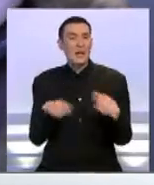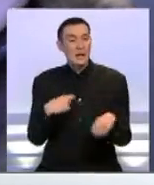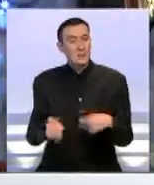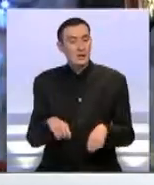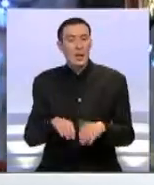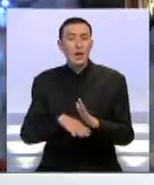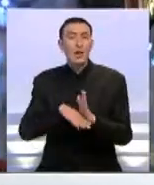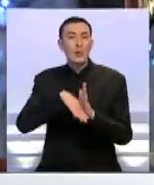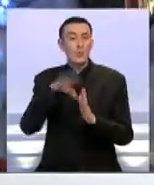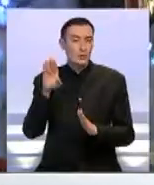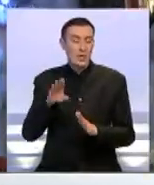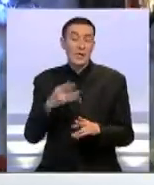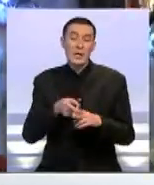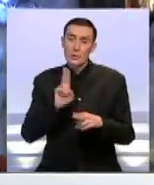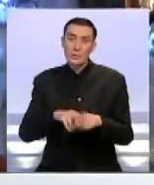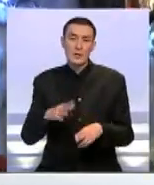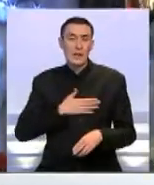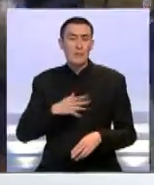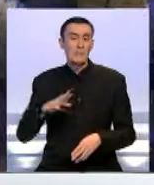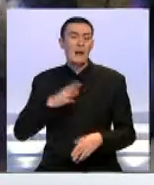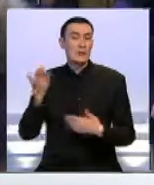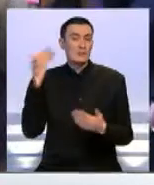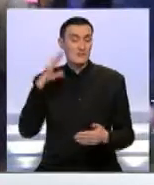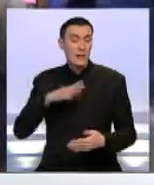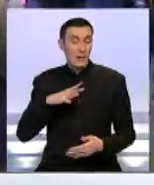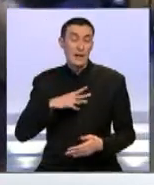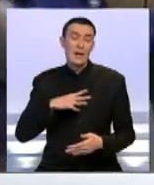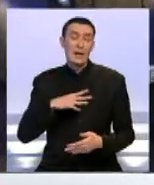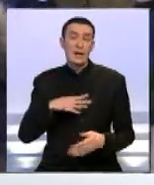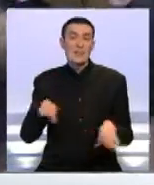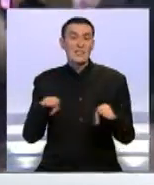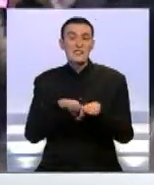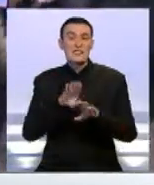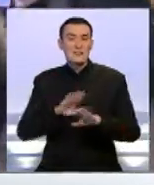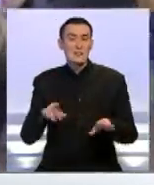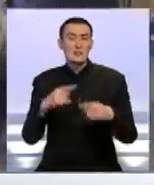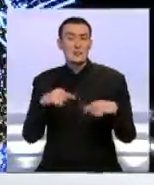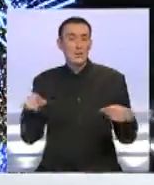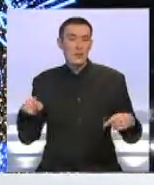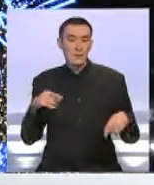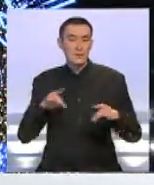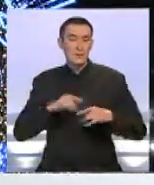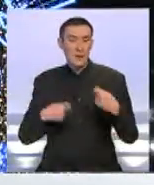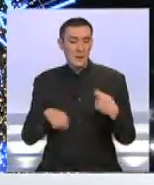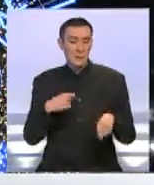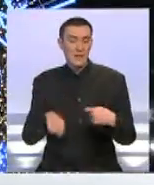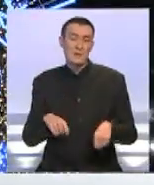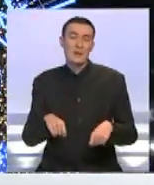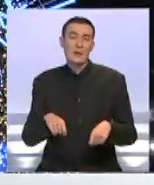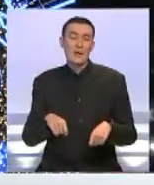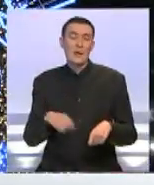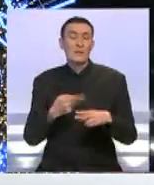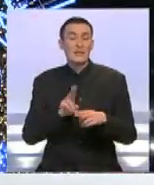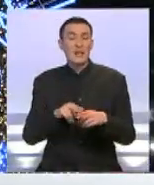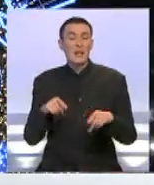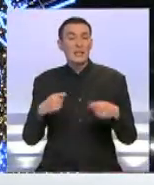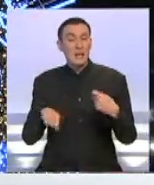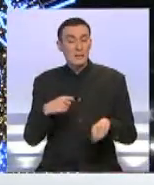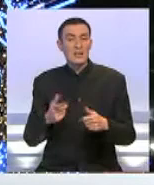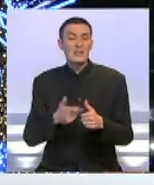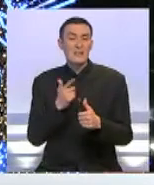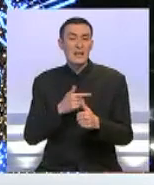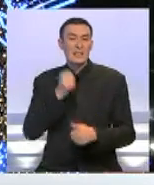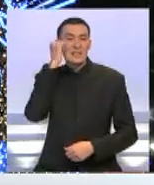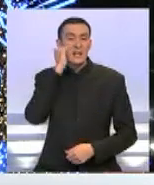одна из лучших, на которых я когда-то бывала. Она несравнима ни с какой-либо другой. Ярмарка Марше де Ноэль считается